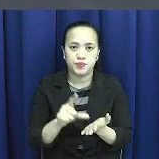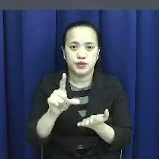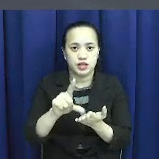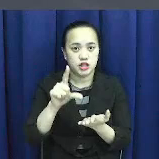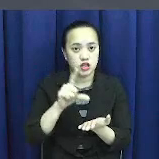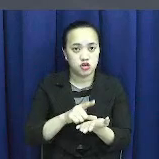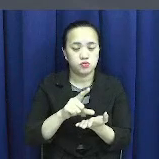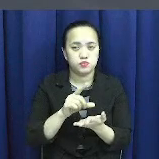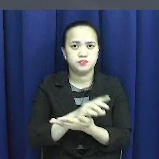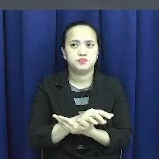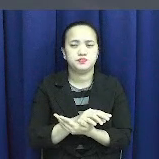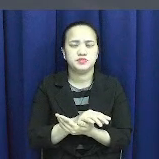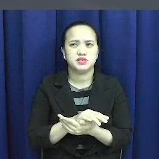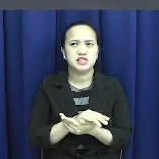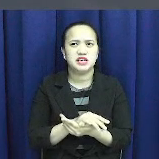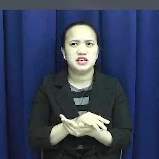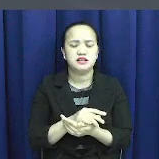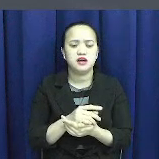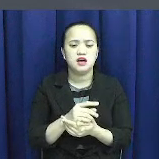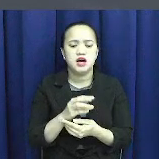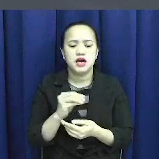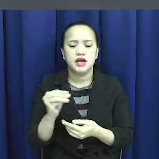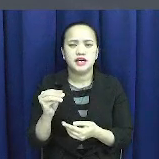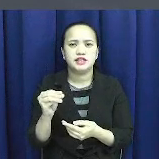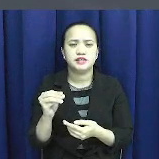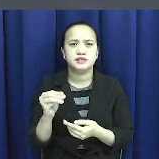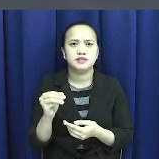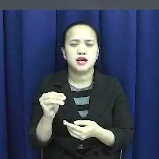sa mga Hudyo, ay meron pong